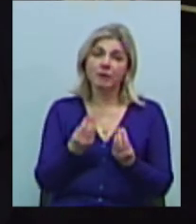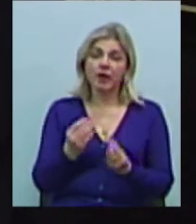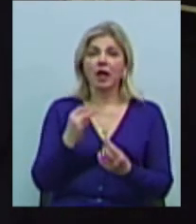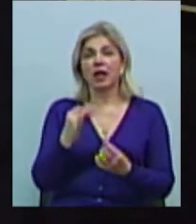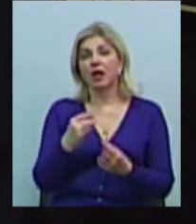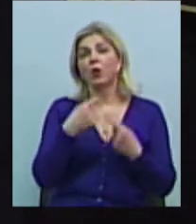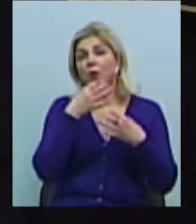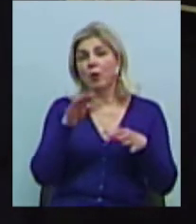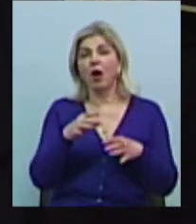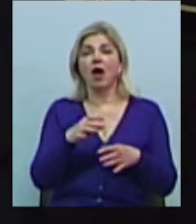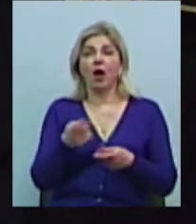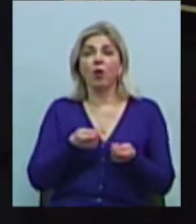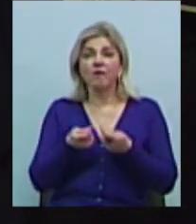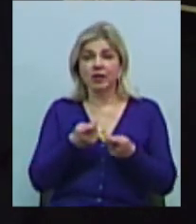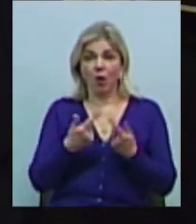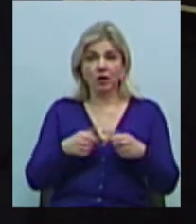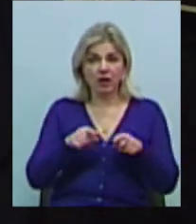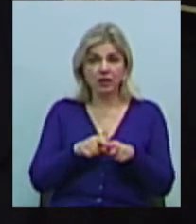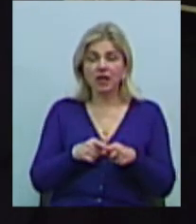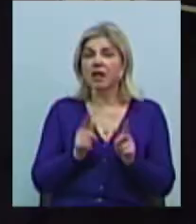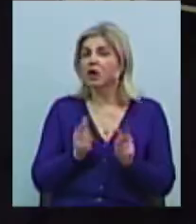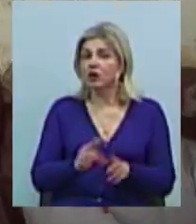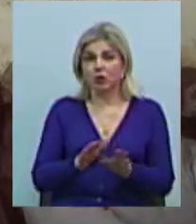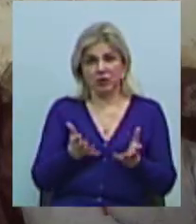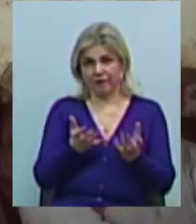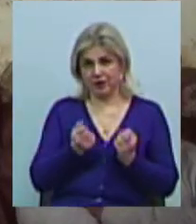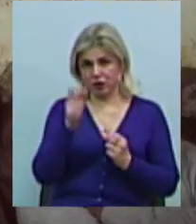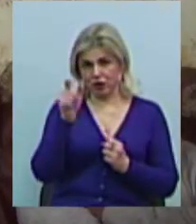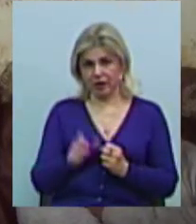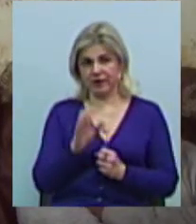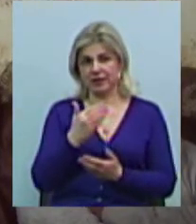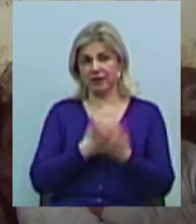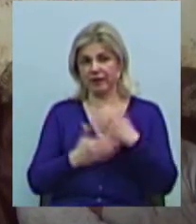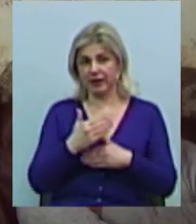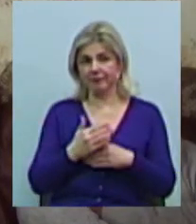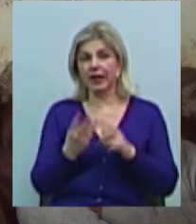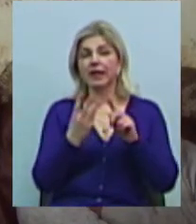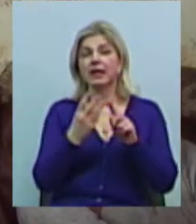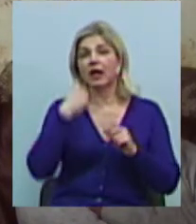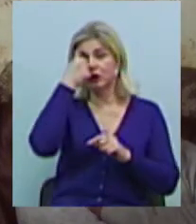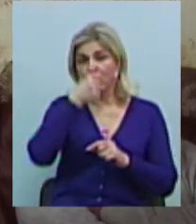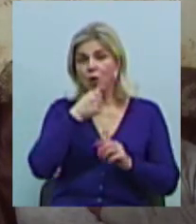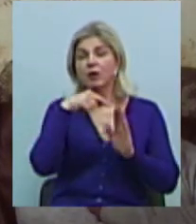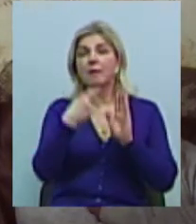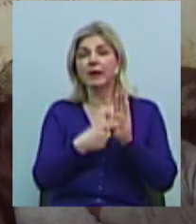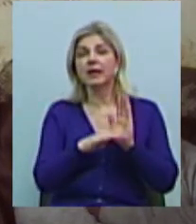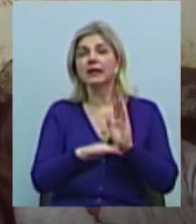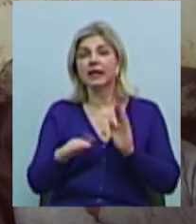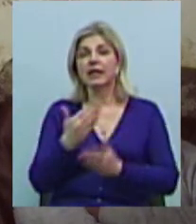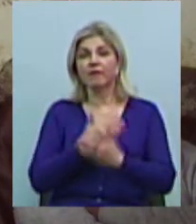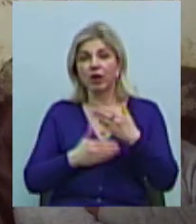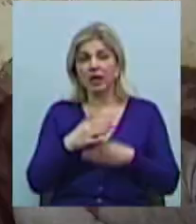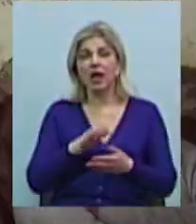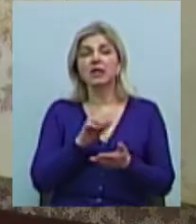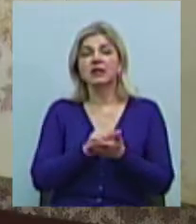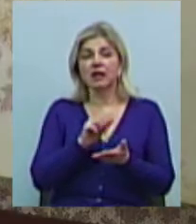організації зголоситься взяти людину з інвалідністю з багатьох причин. Вже третій рік питаннями дітей з інвалідністю у центрі опікується Лада